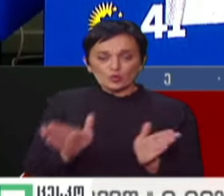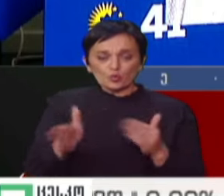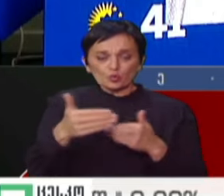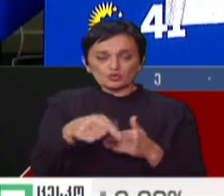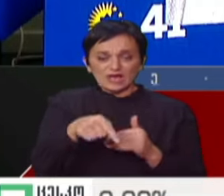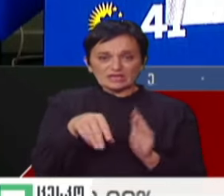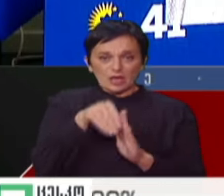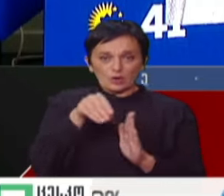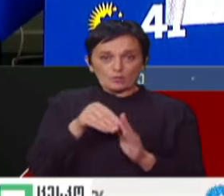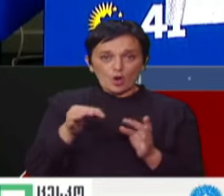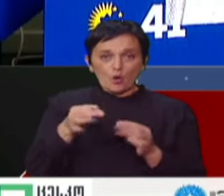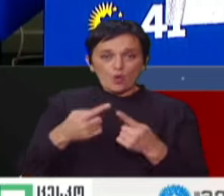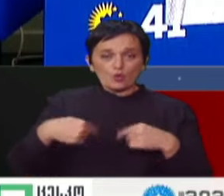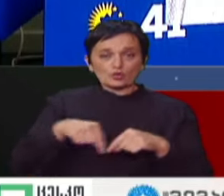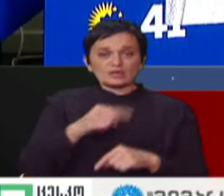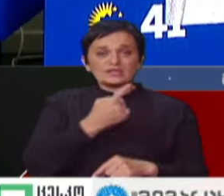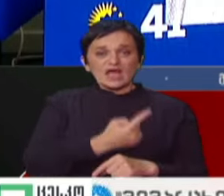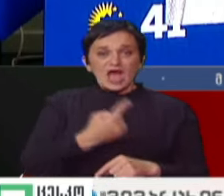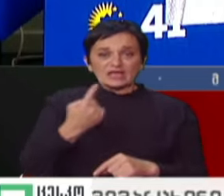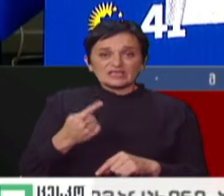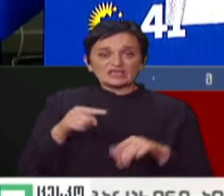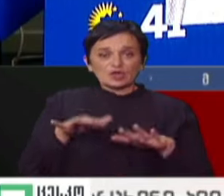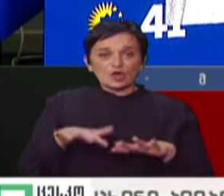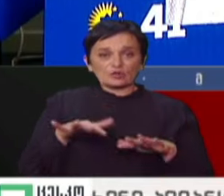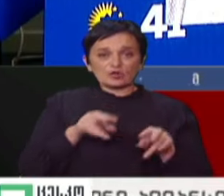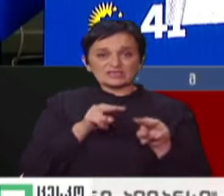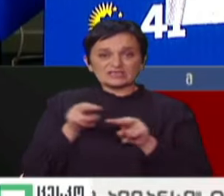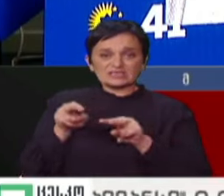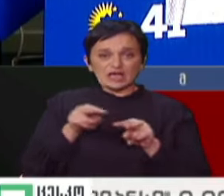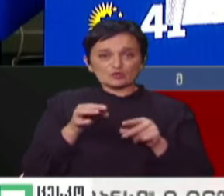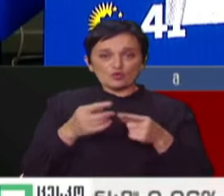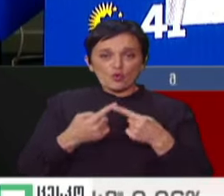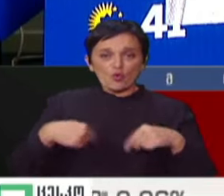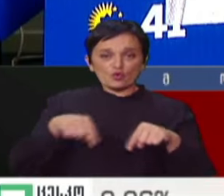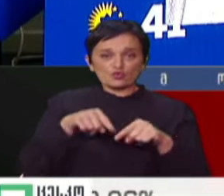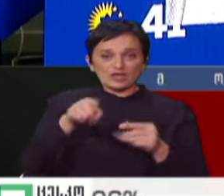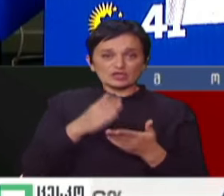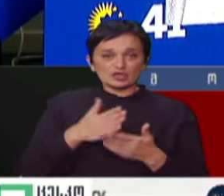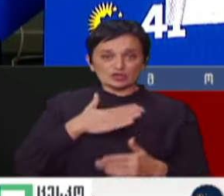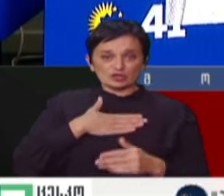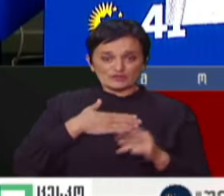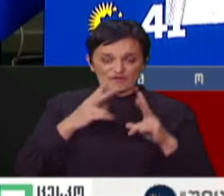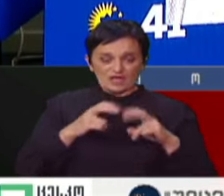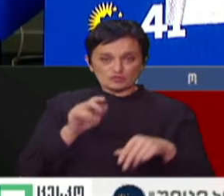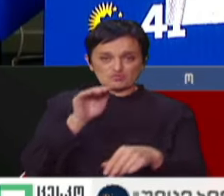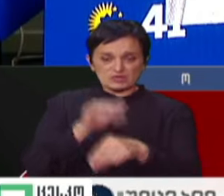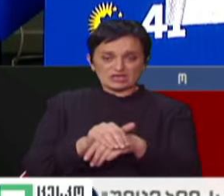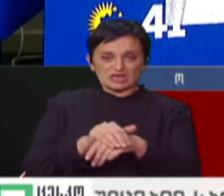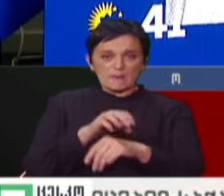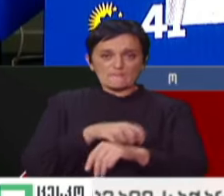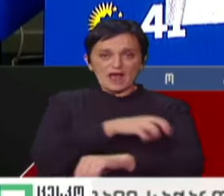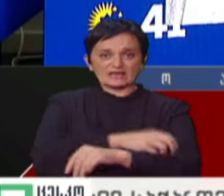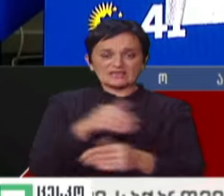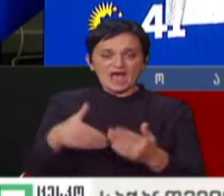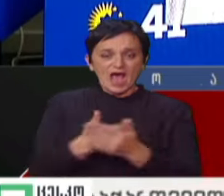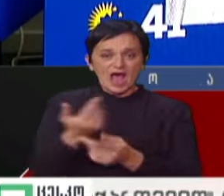ყუთთან. ეს ორგანიზაცია ერთ-ერთი იმ ადგილობრივი სადამკვირვებლო ორგანიზაციათაგანია, რომელიც ჩვენი კვლევებით ფხილებულია როგორც პარტია